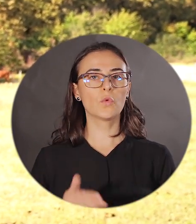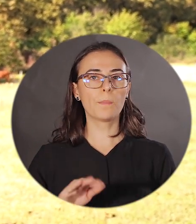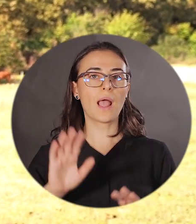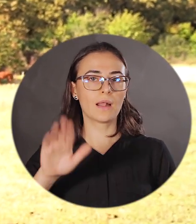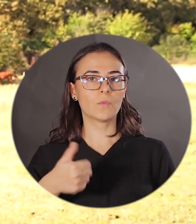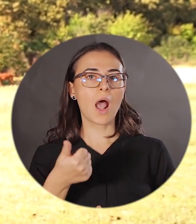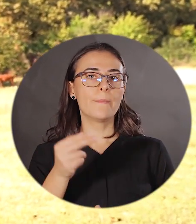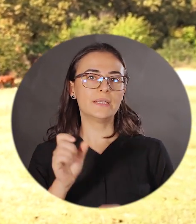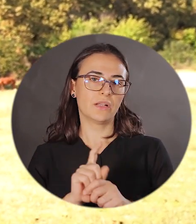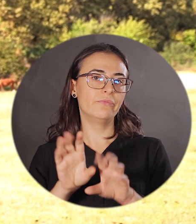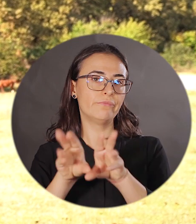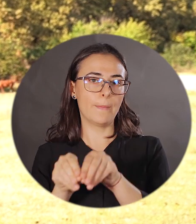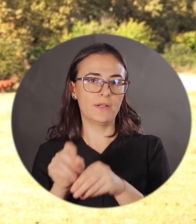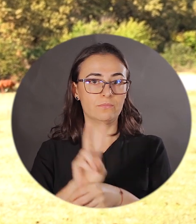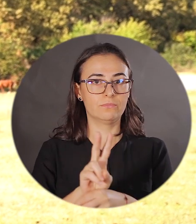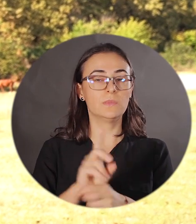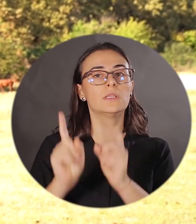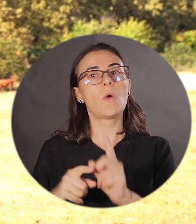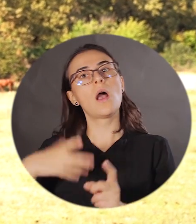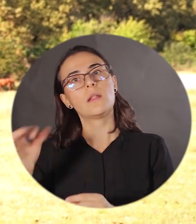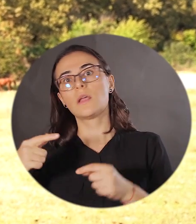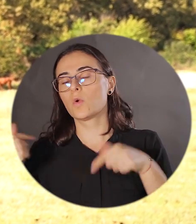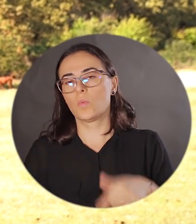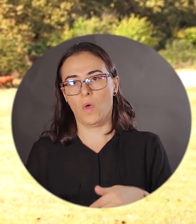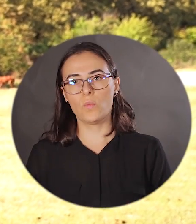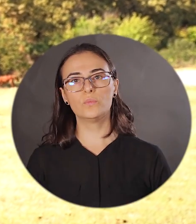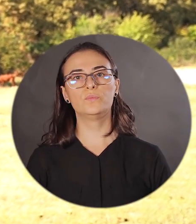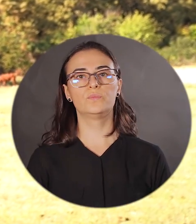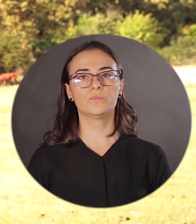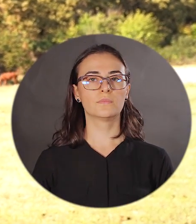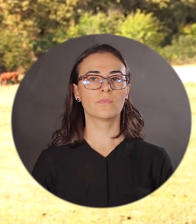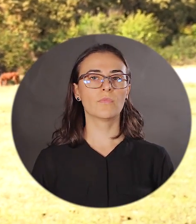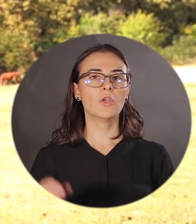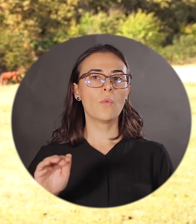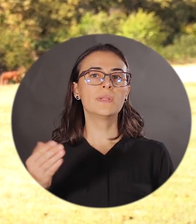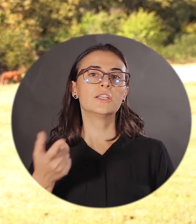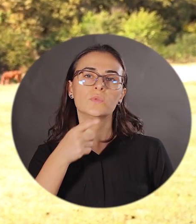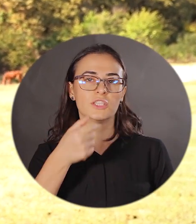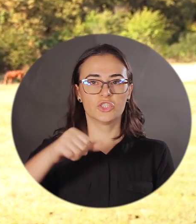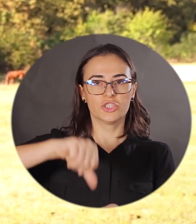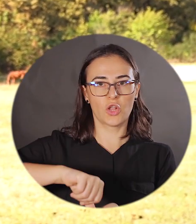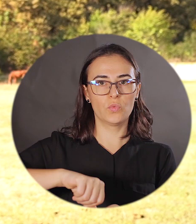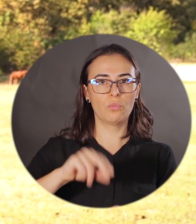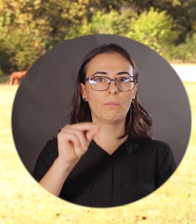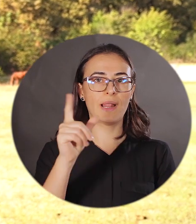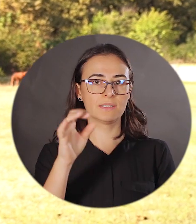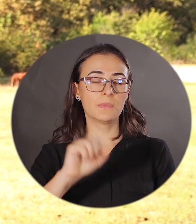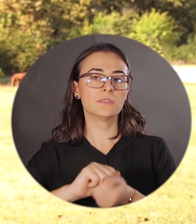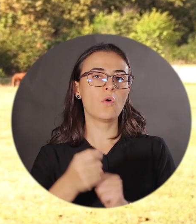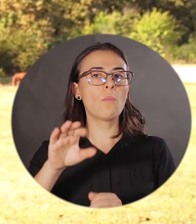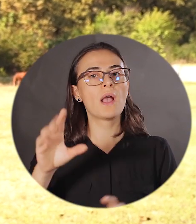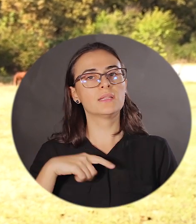Copii care au aparținători, dar la fel de bine se poate face clasă pe copii care nu au aparținători într-un centru, într-un orfelinat,